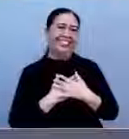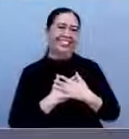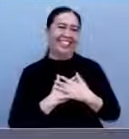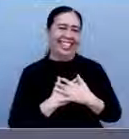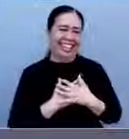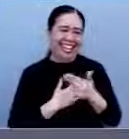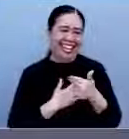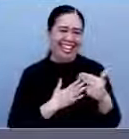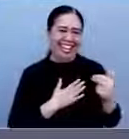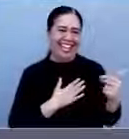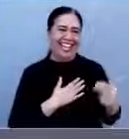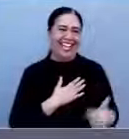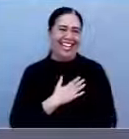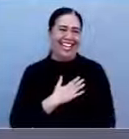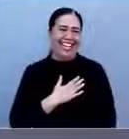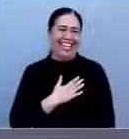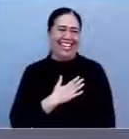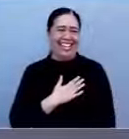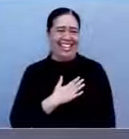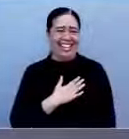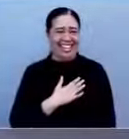ma'am?